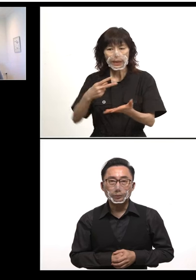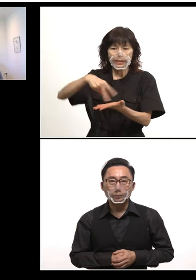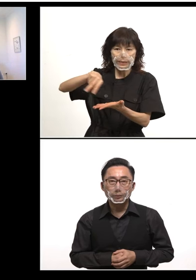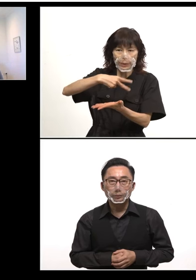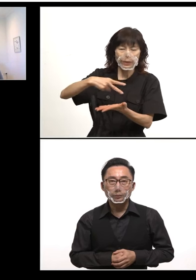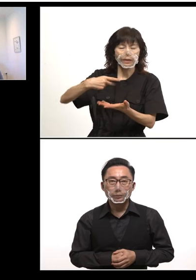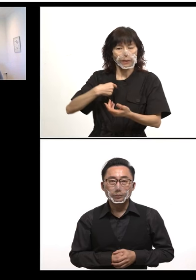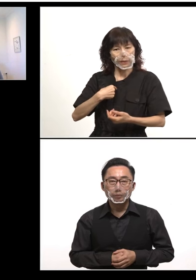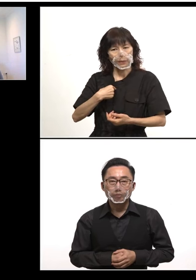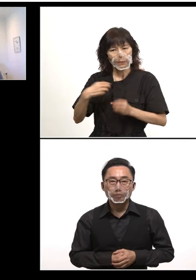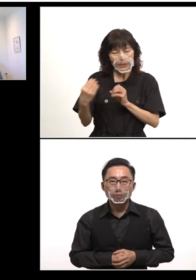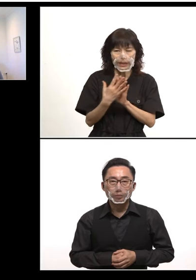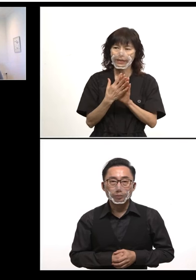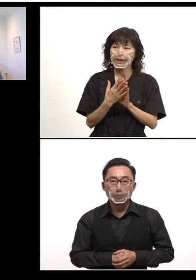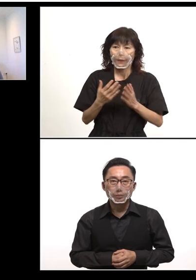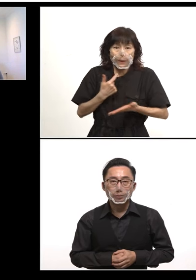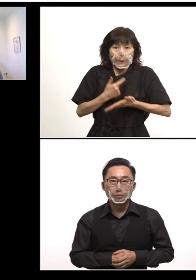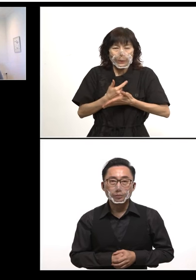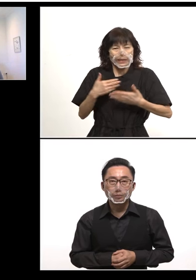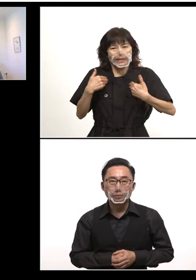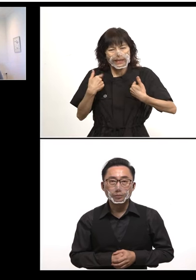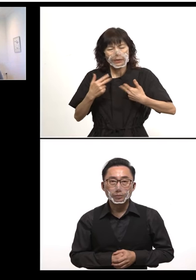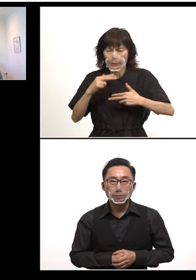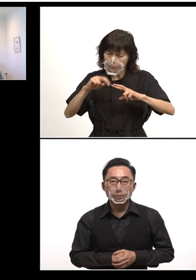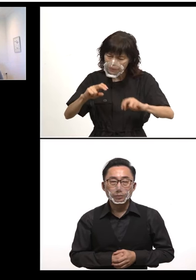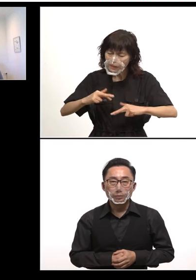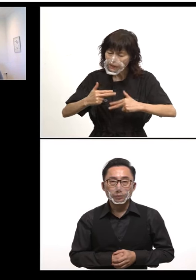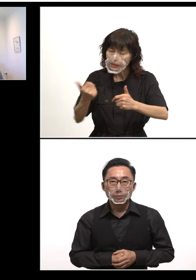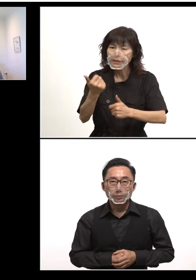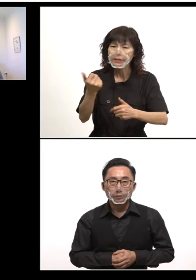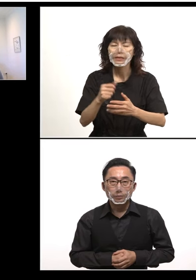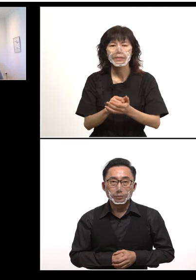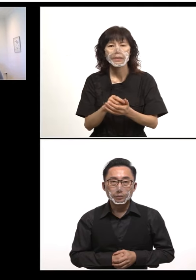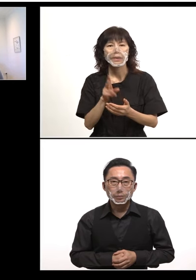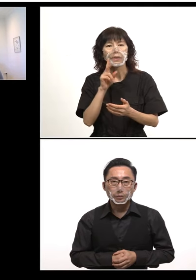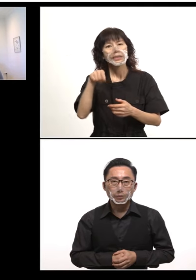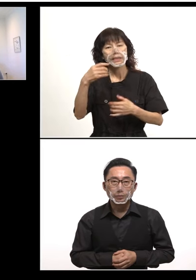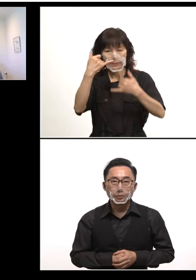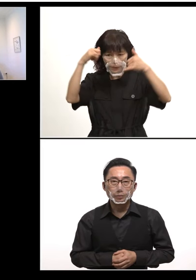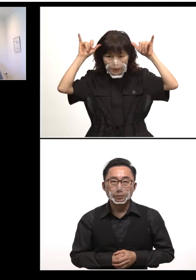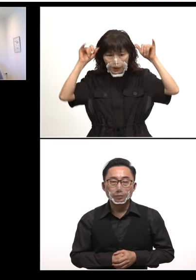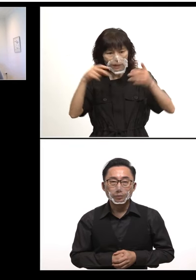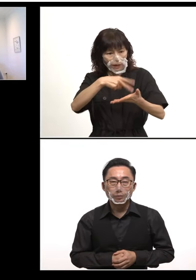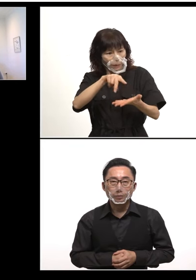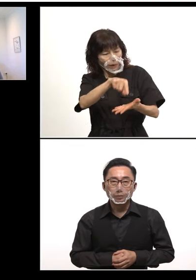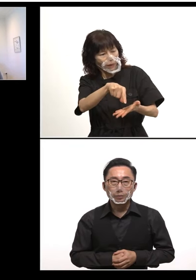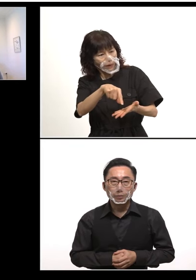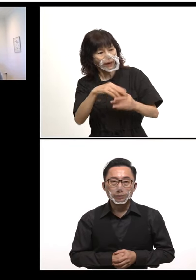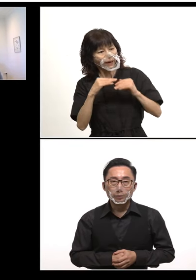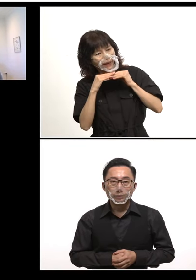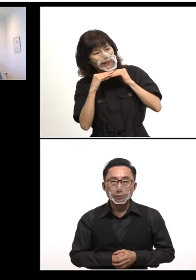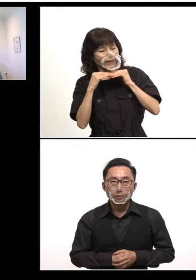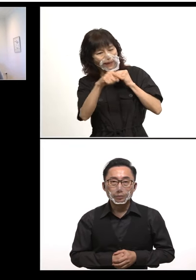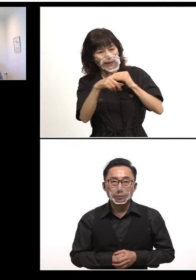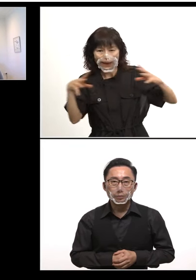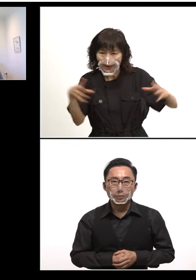舞，在於我嚟講係一個寶庫嚟嘅，好多嘢可以發掘嘅。即係譬如我睇 Buffalo Boy， 我真係覺得哇，如果我好期待有機會